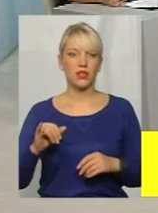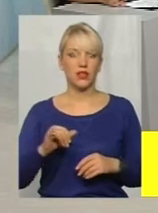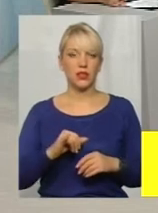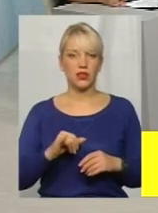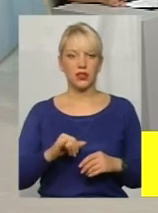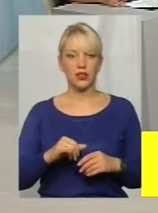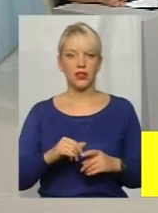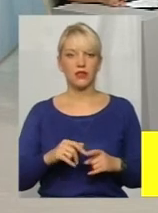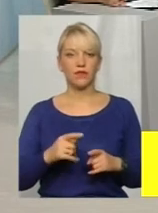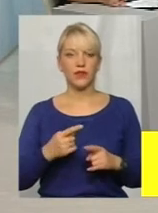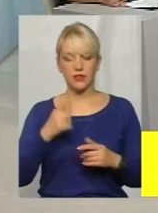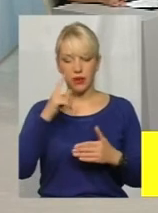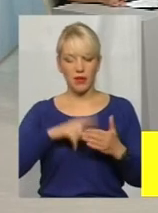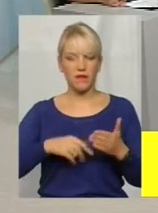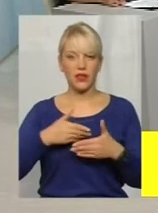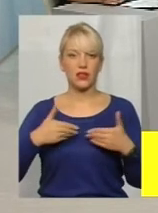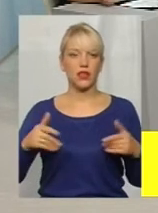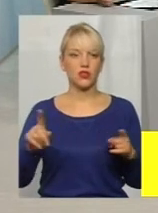так запевнений нам, що ми,